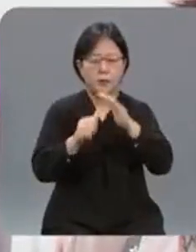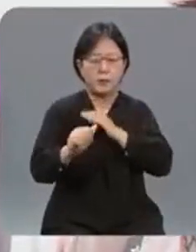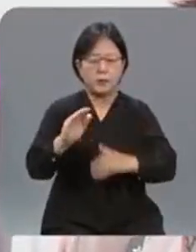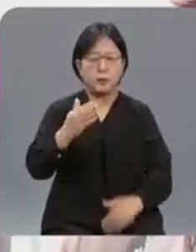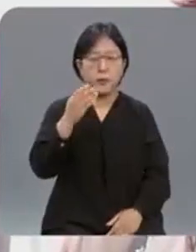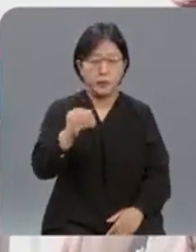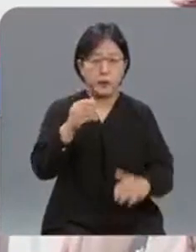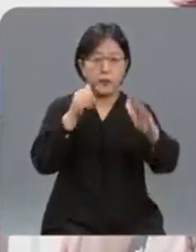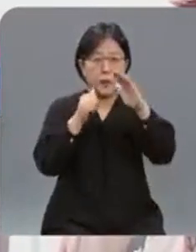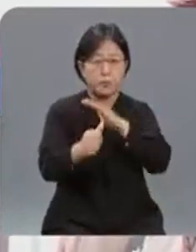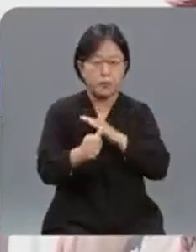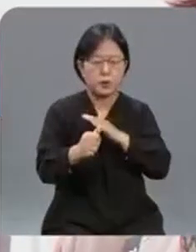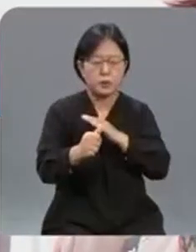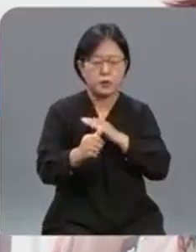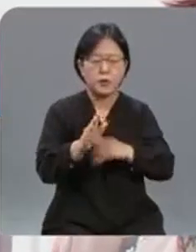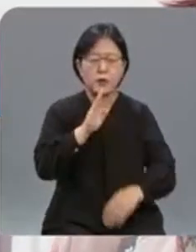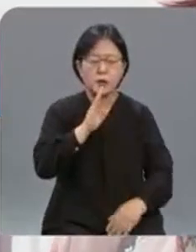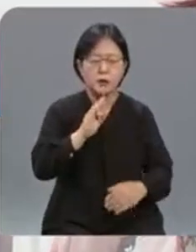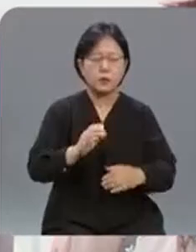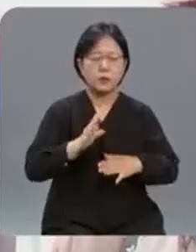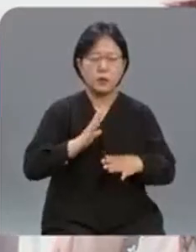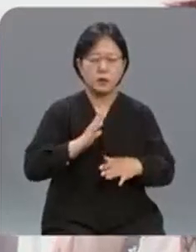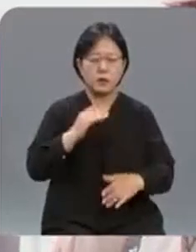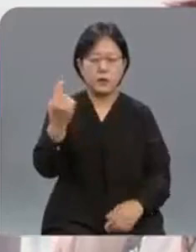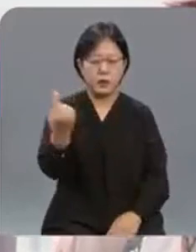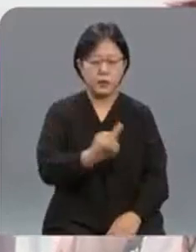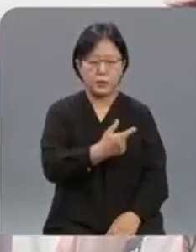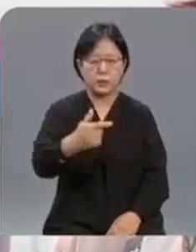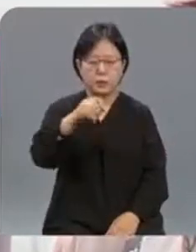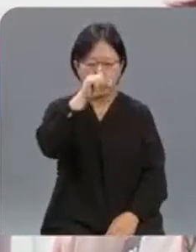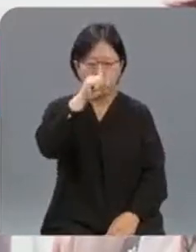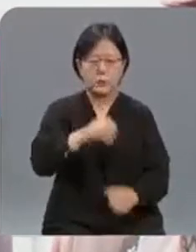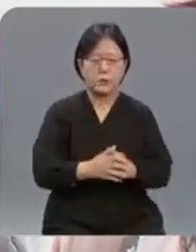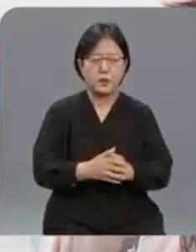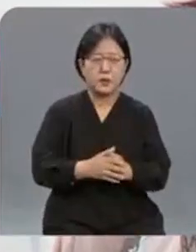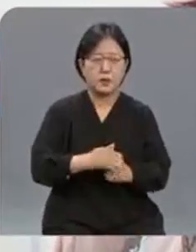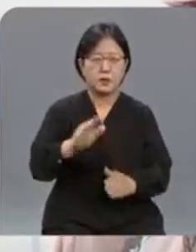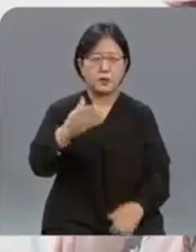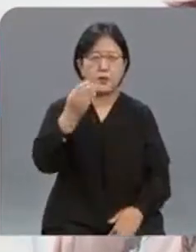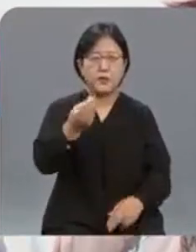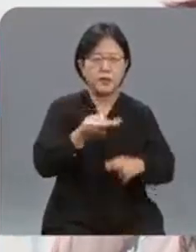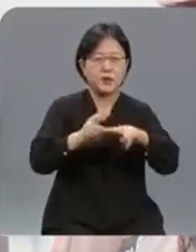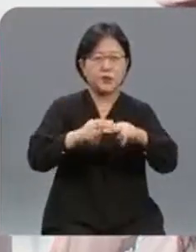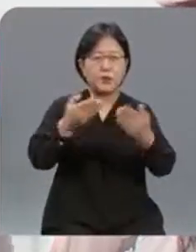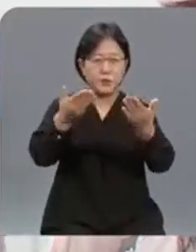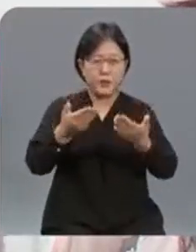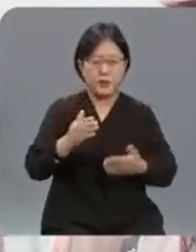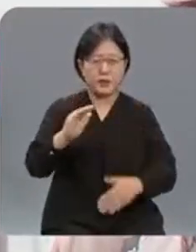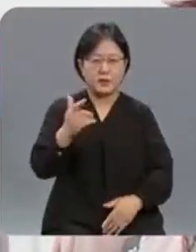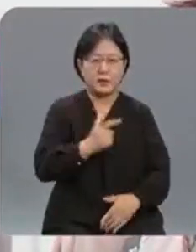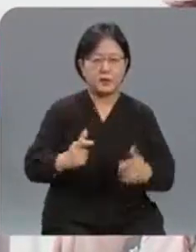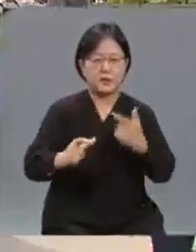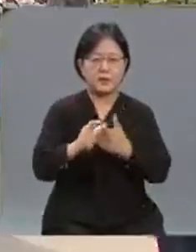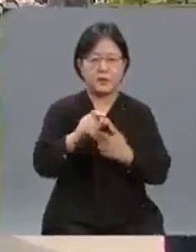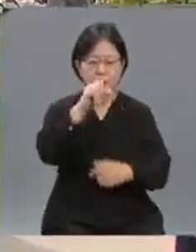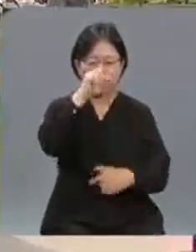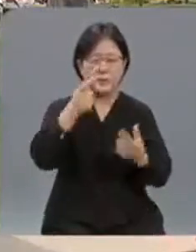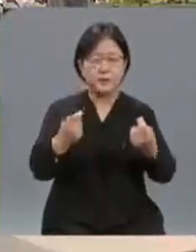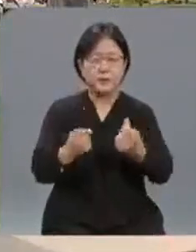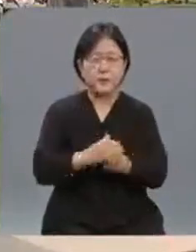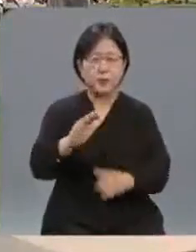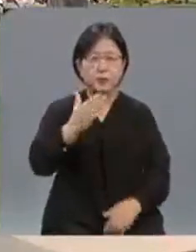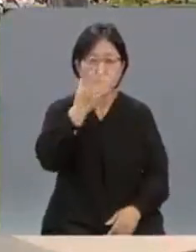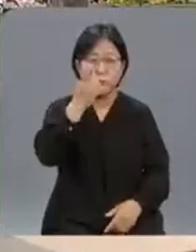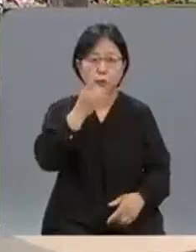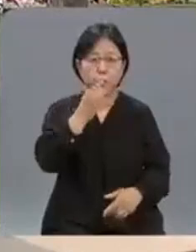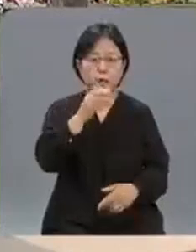900만이나 방문했다는 사실에 되게 놀랐고 와보니 너무 좋고 이거 당첨까지 돼서 기분이 더 좋습니다.